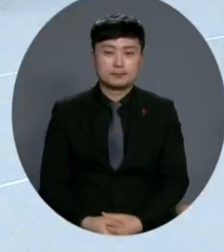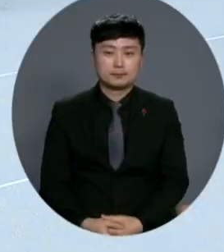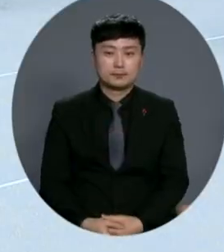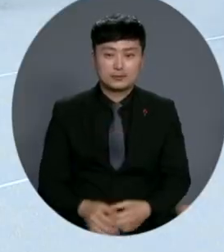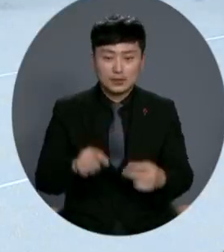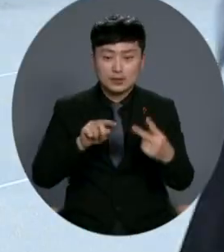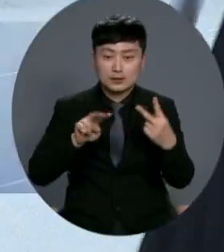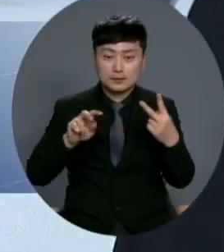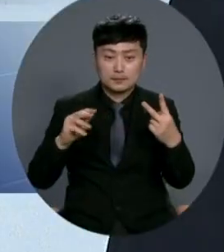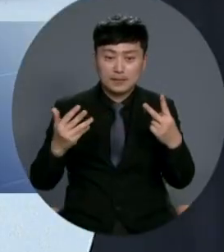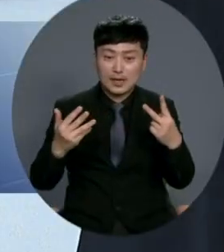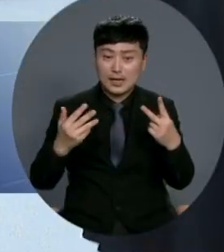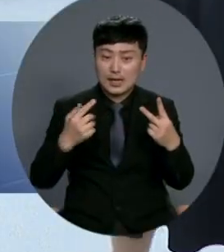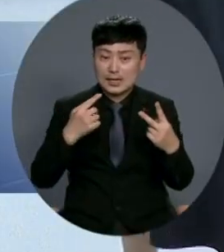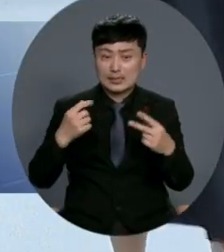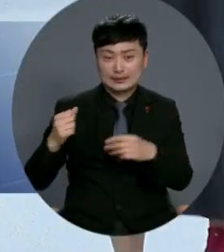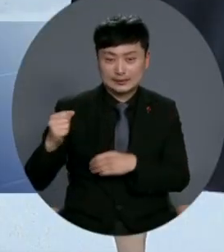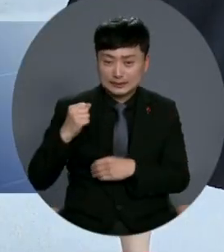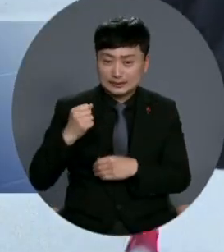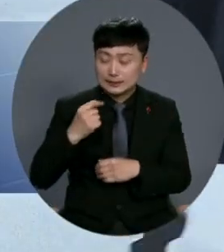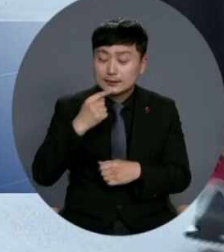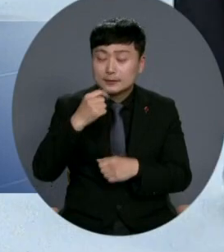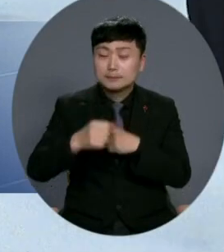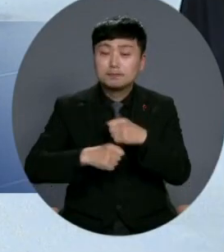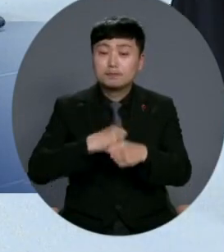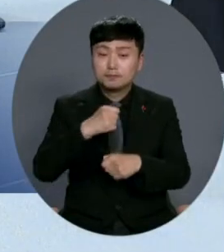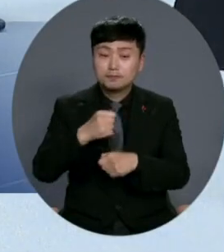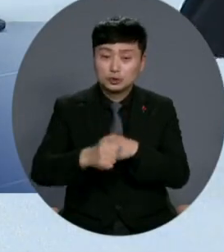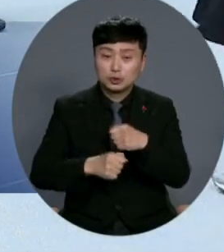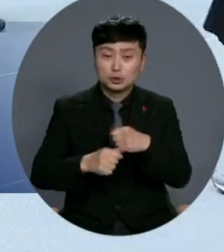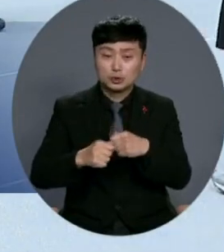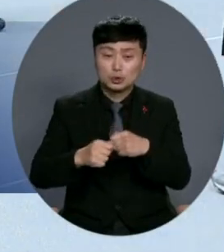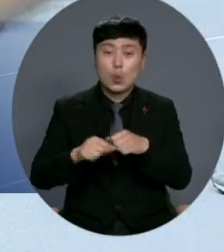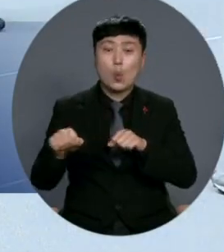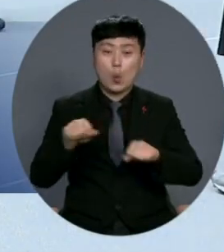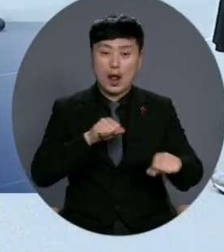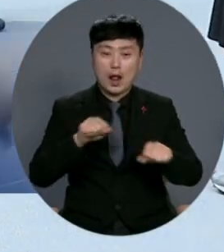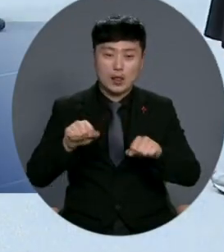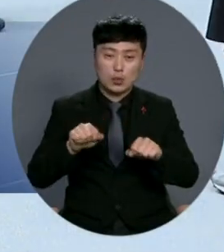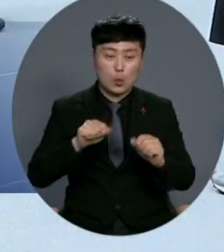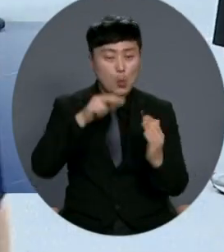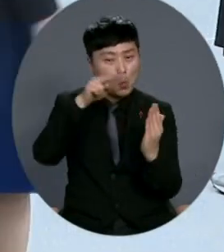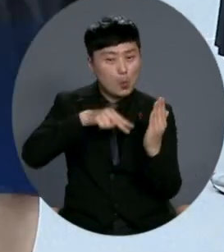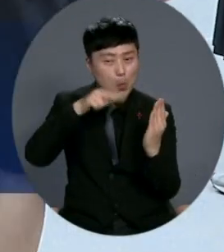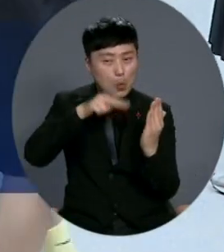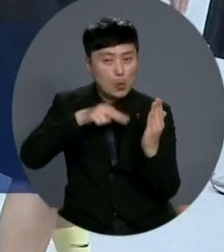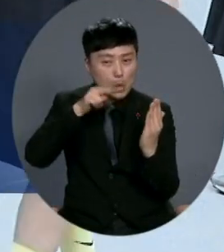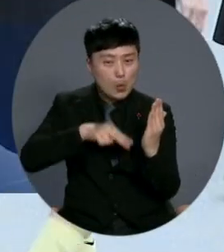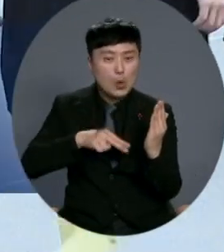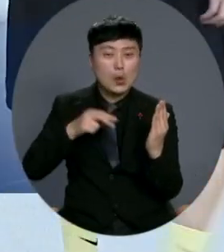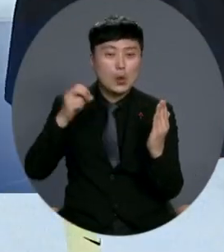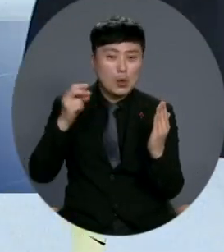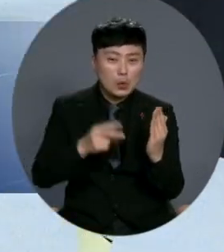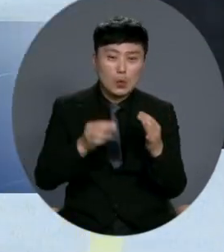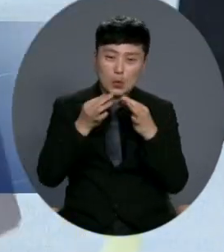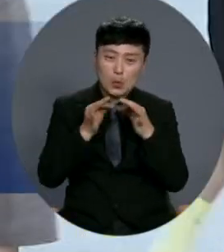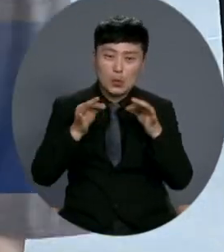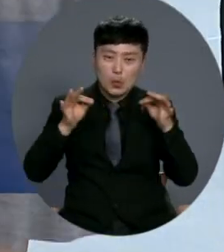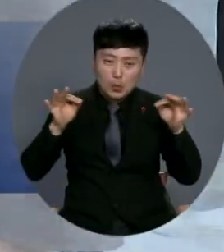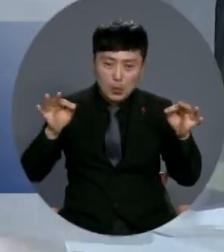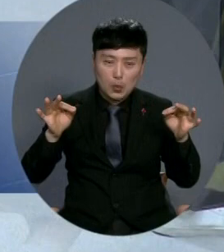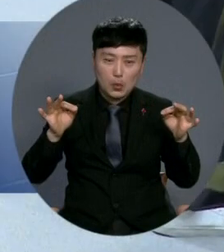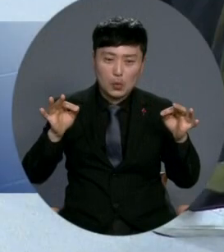2.28 민주운동의 힘은 어떻다라는 걸 나레이션을 하고 시작하고 또 지금 이 상황 설명하는 나레이션 두 파트가 제가 하고